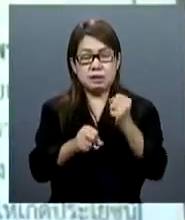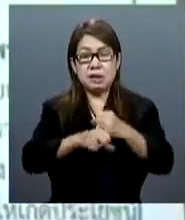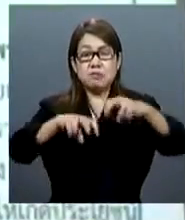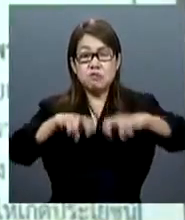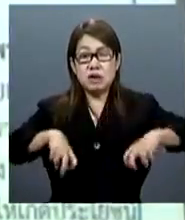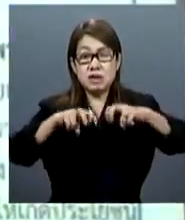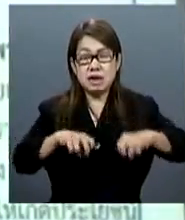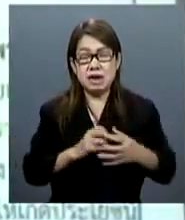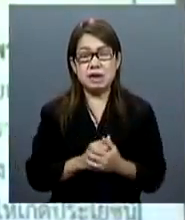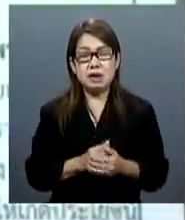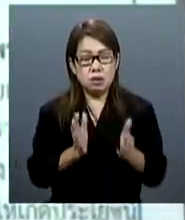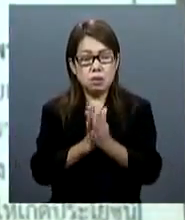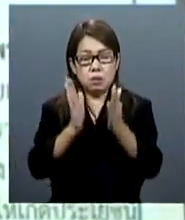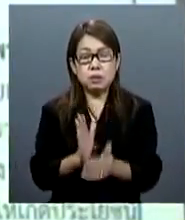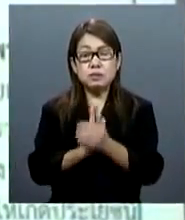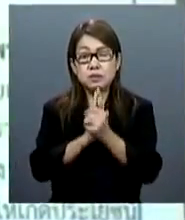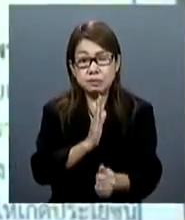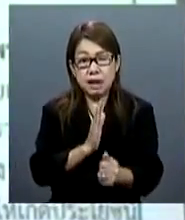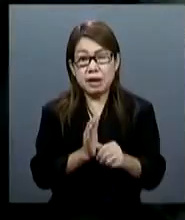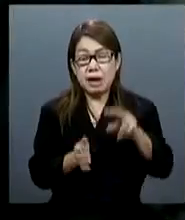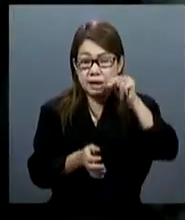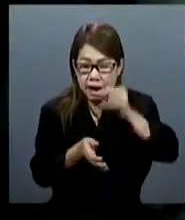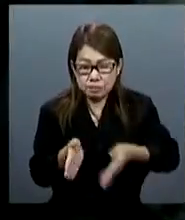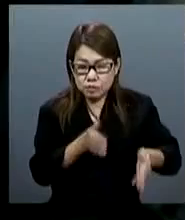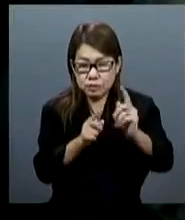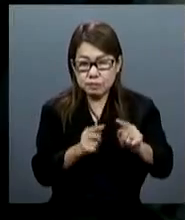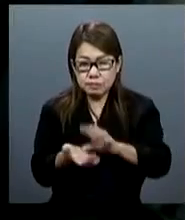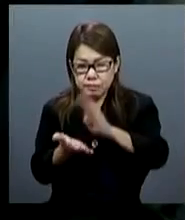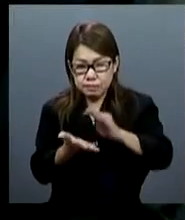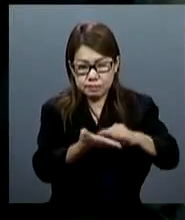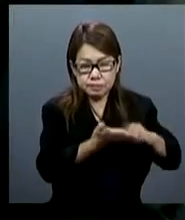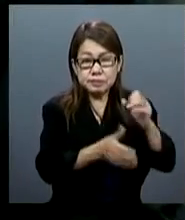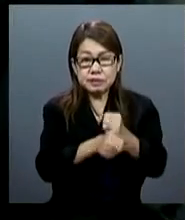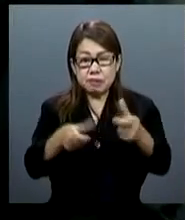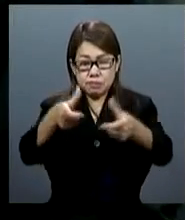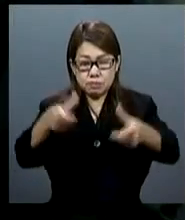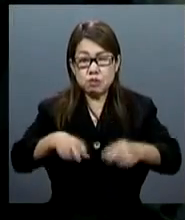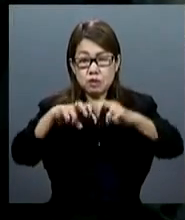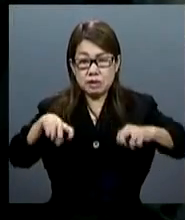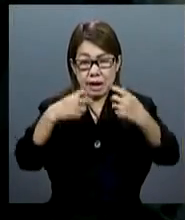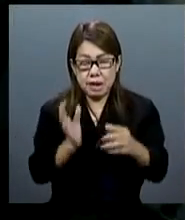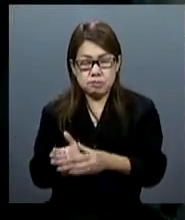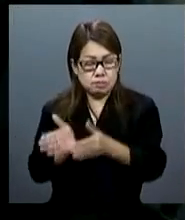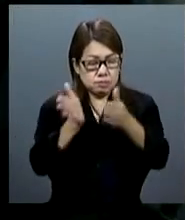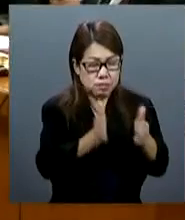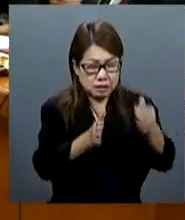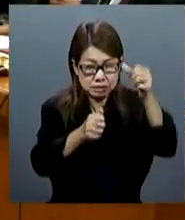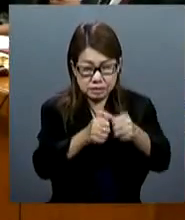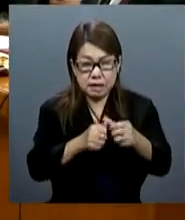ติและนักวิชาการด้านน้ำนำผลงานวิจัยการบริหารจัดการน้ำของประเทศมาถอดบทเรียนนะคะหลังจ